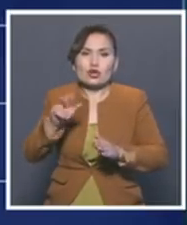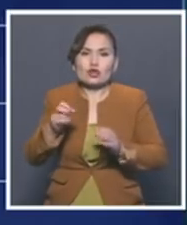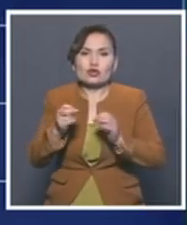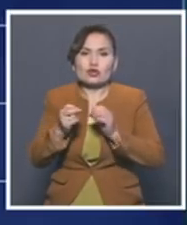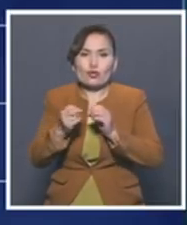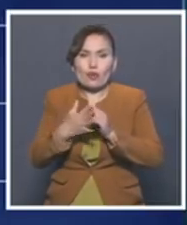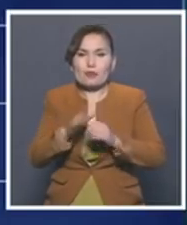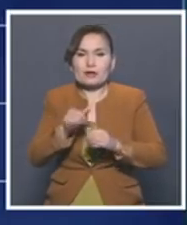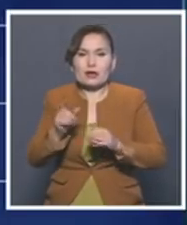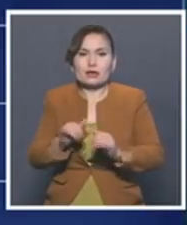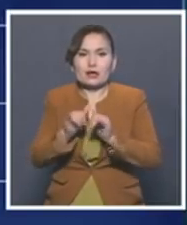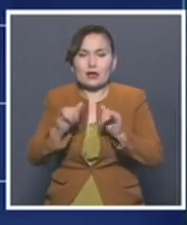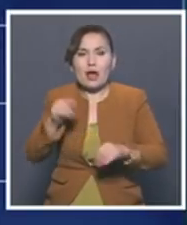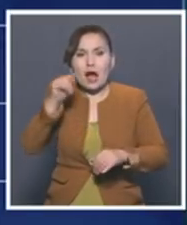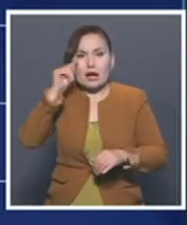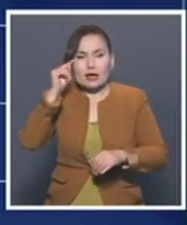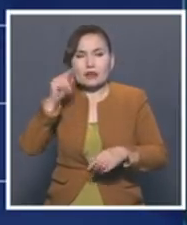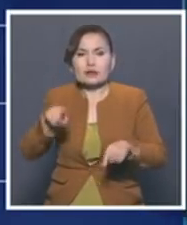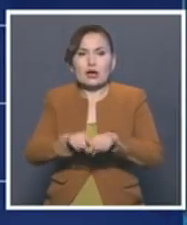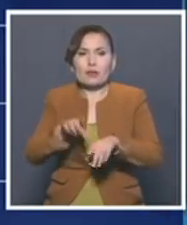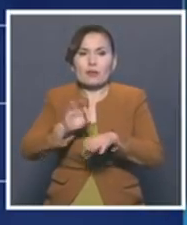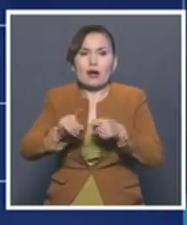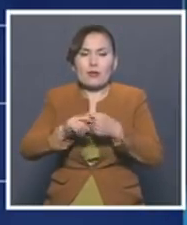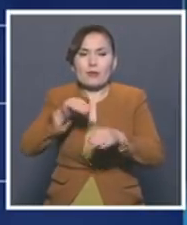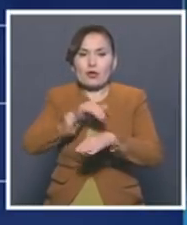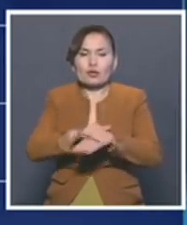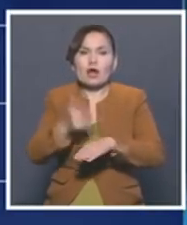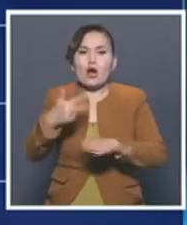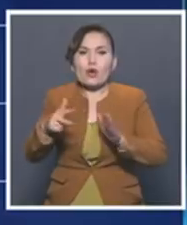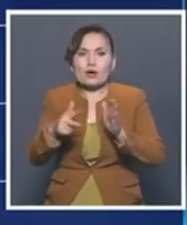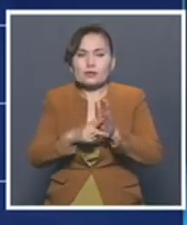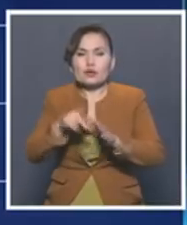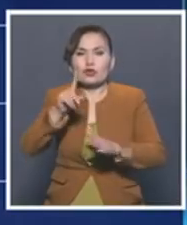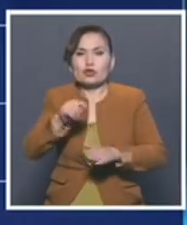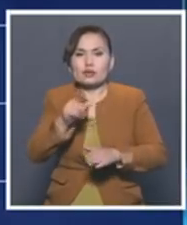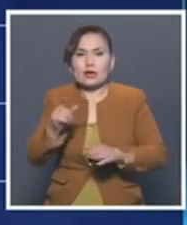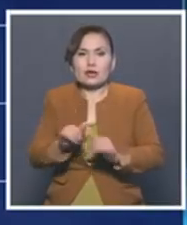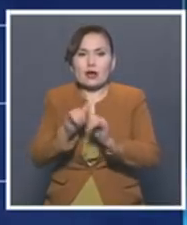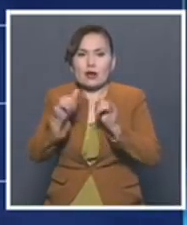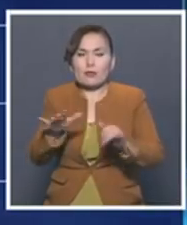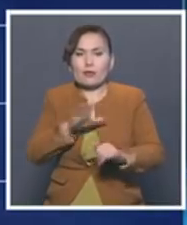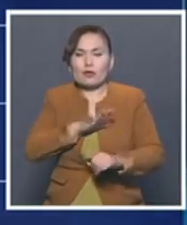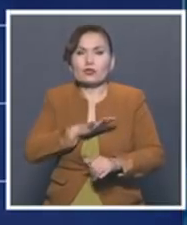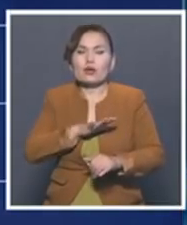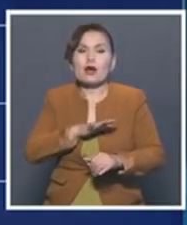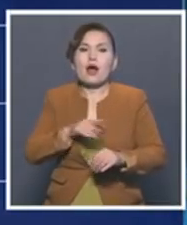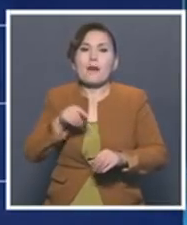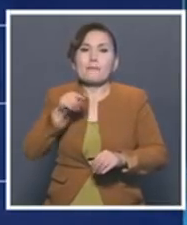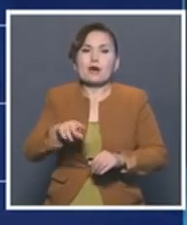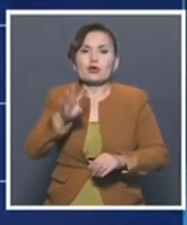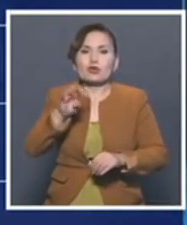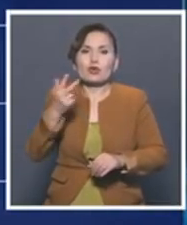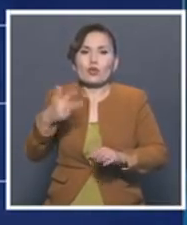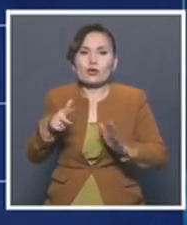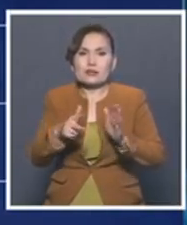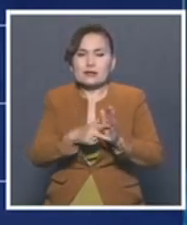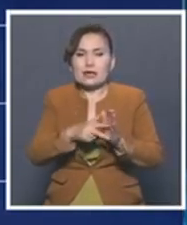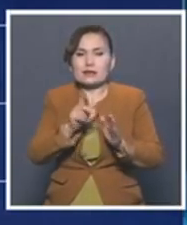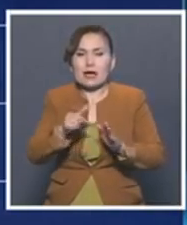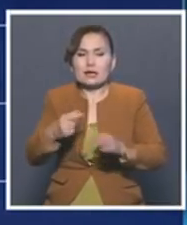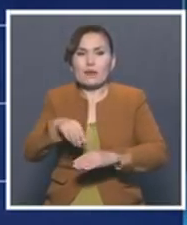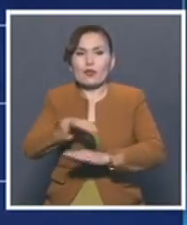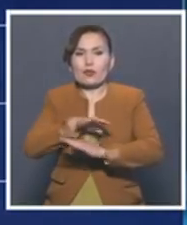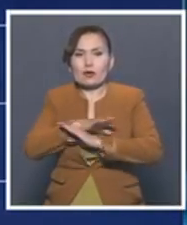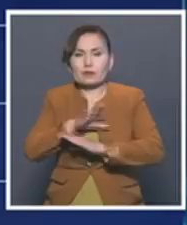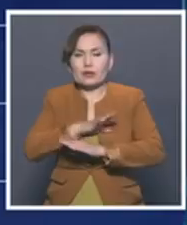28315-ке жетті. Ал Қырғызстанда мұндай науқастар 38100-ден асып, 1438-і жан